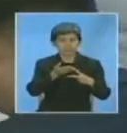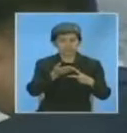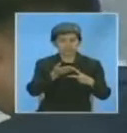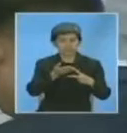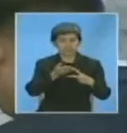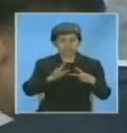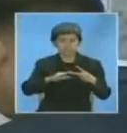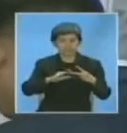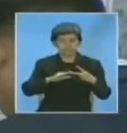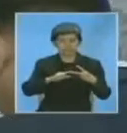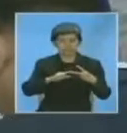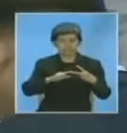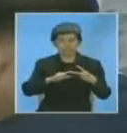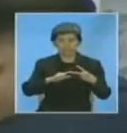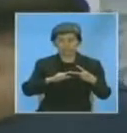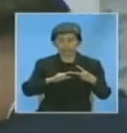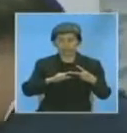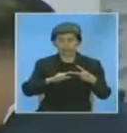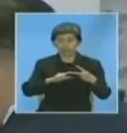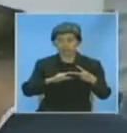สุรชัย